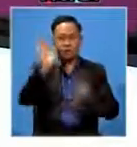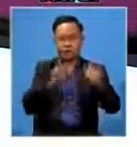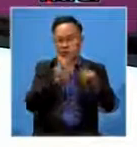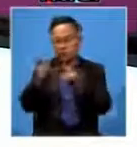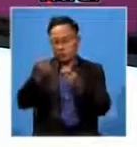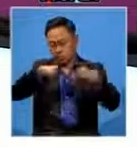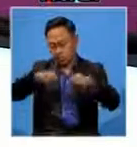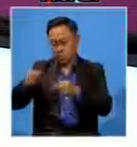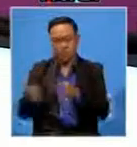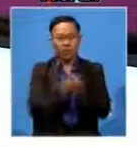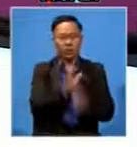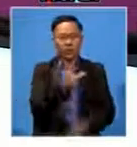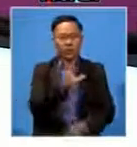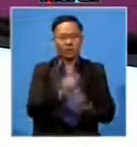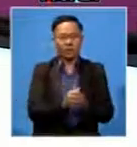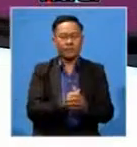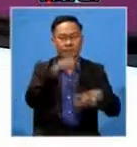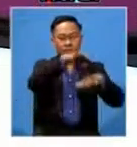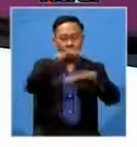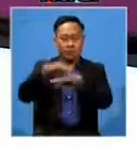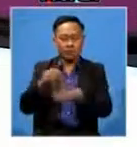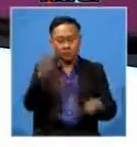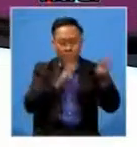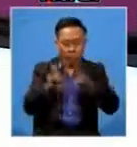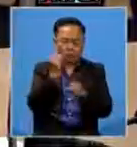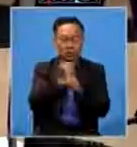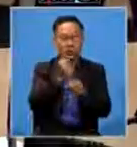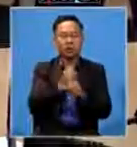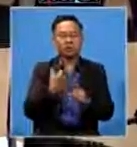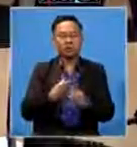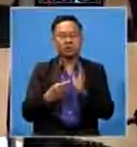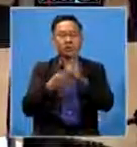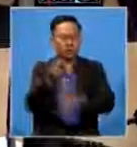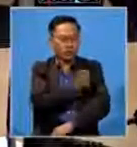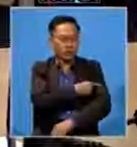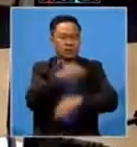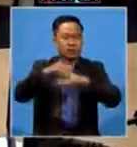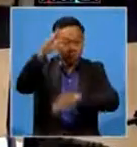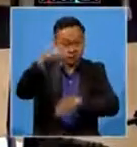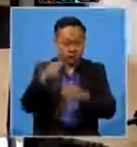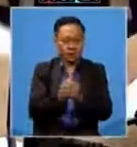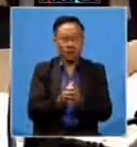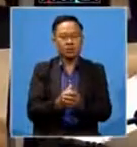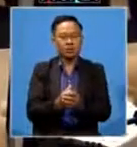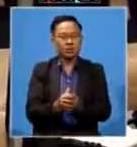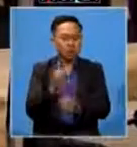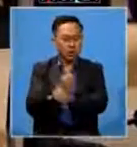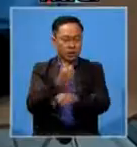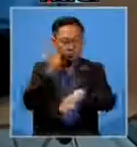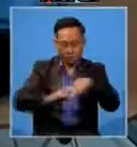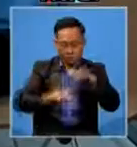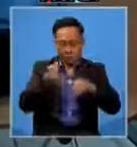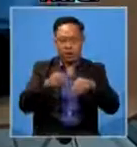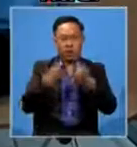ำนวน5แห่งนำตำแหน่งงานว่างที่มีคุณภาพระดับปริญญาตรีหรือสูงกว่าหรือระดับแรงงานฝีมือให้กรม